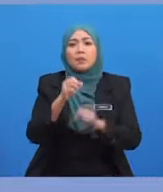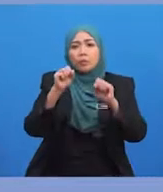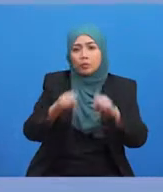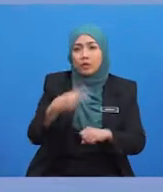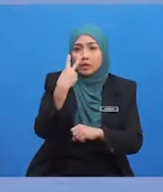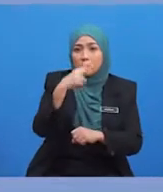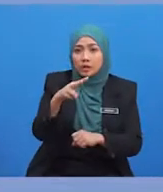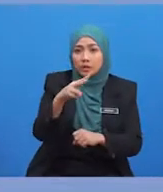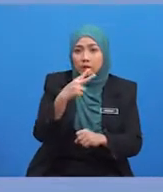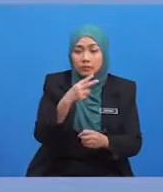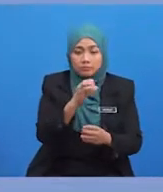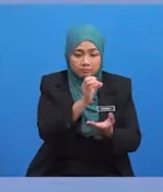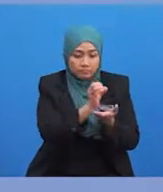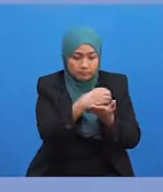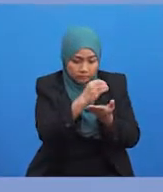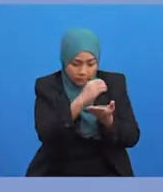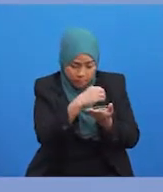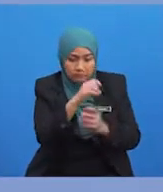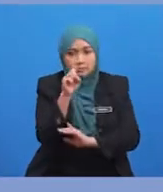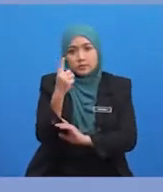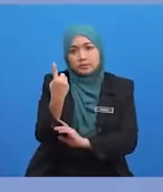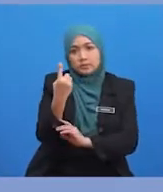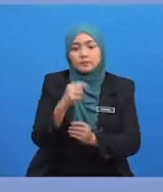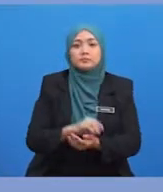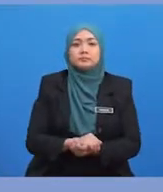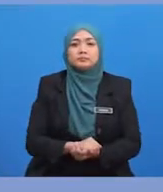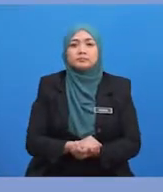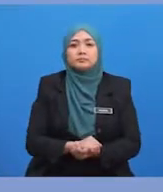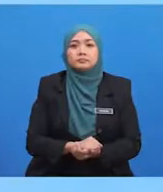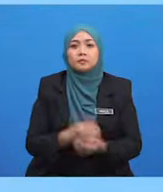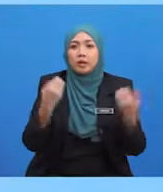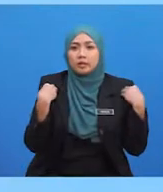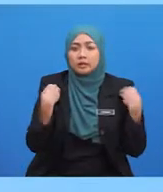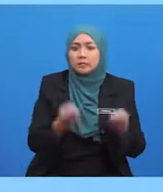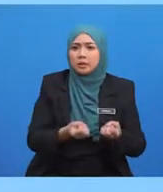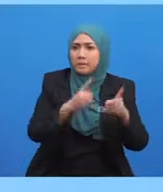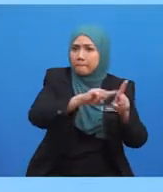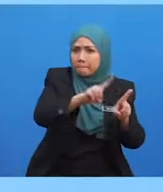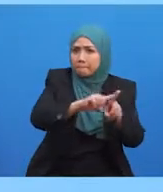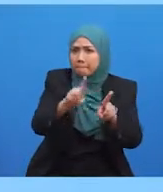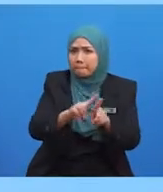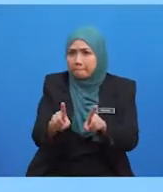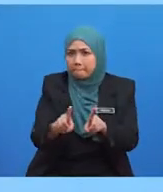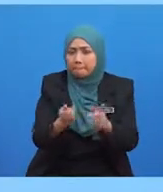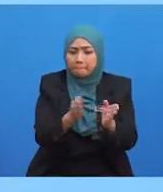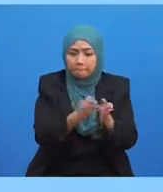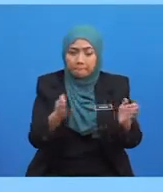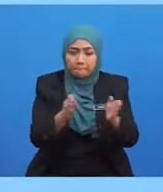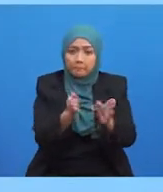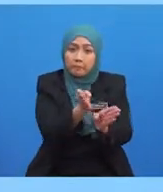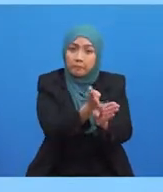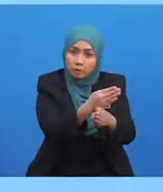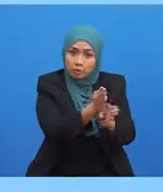persekitaran seperti di udara, di air dan di tanah. Mari kita belajar lebih mendalam lagi